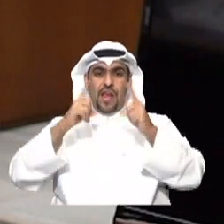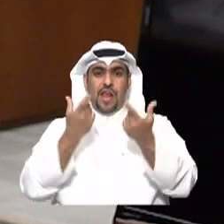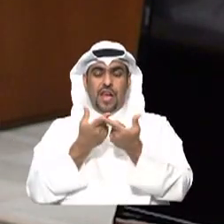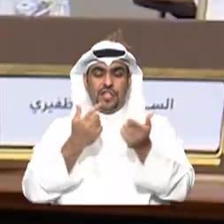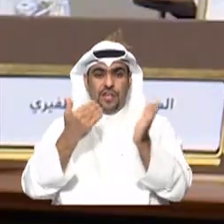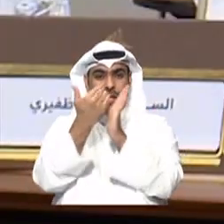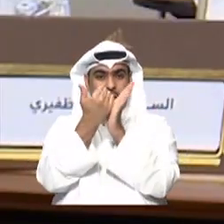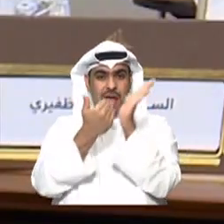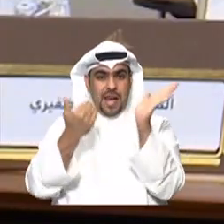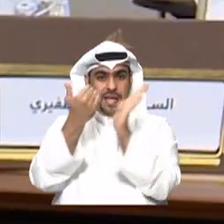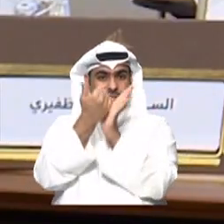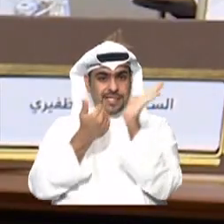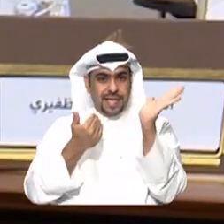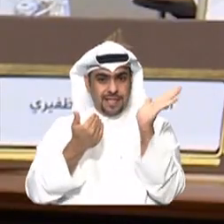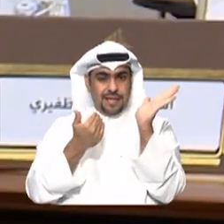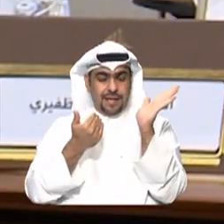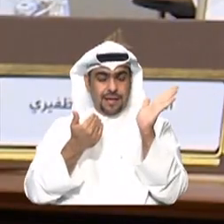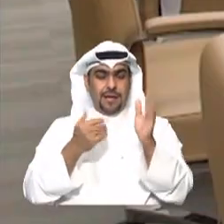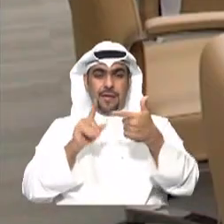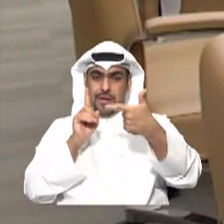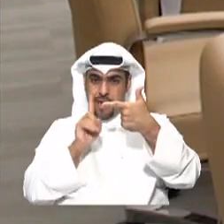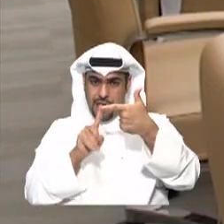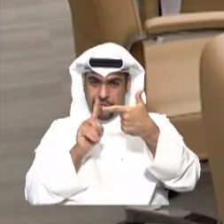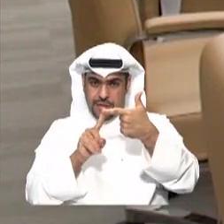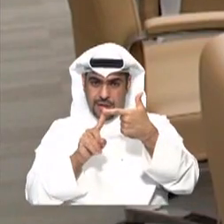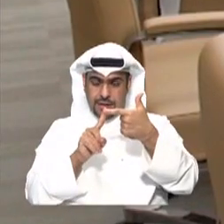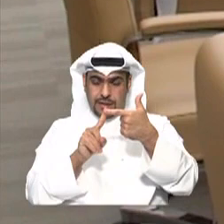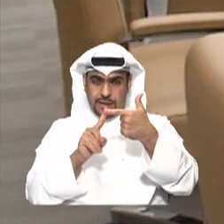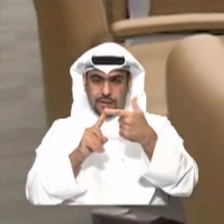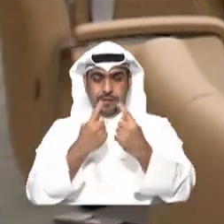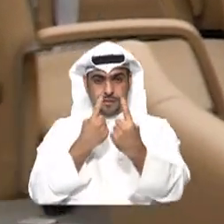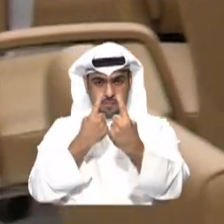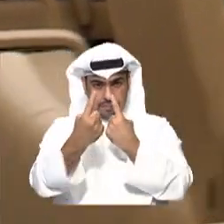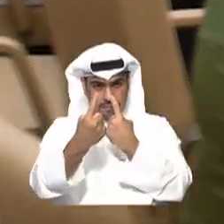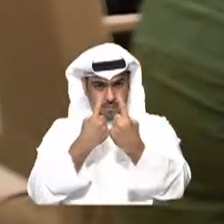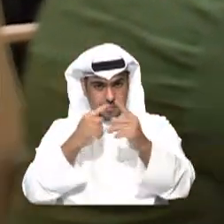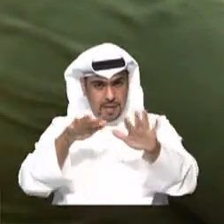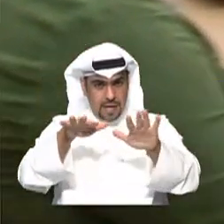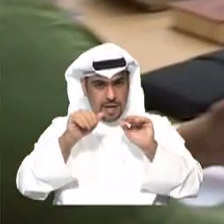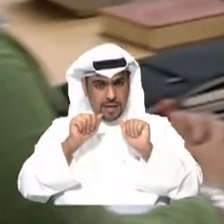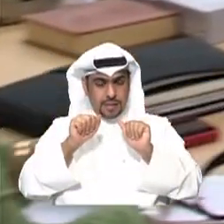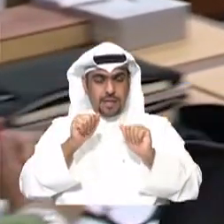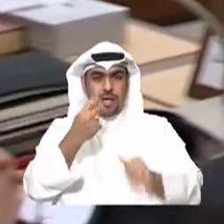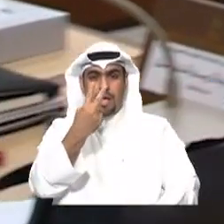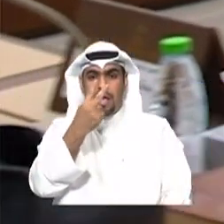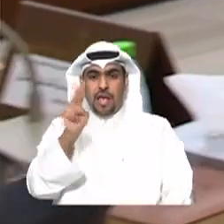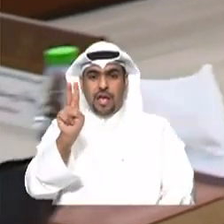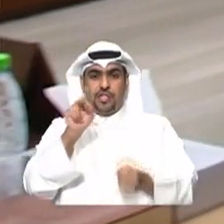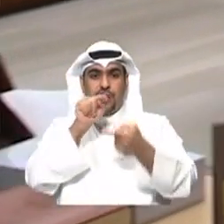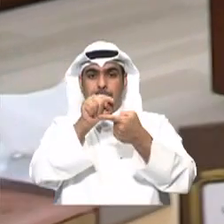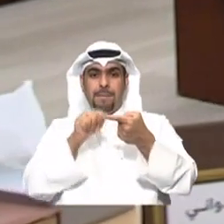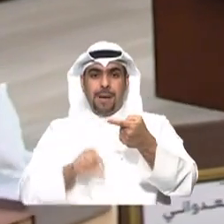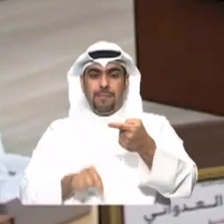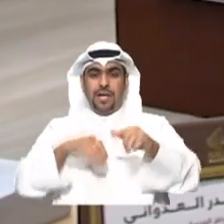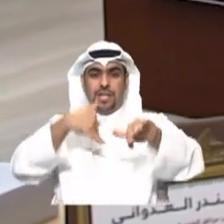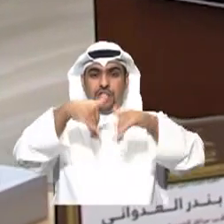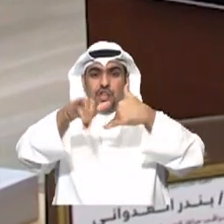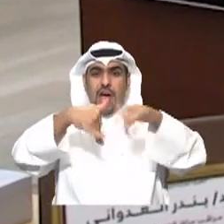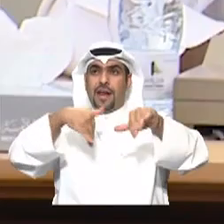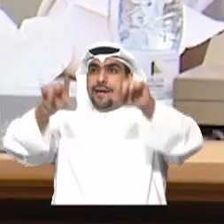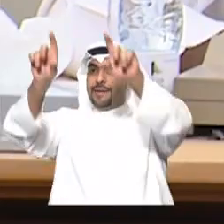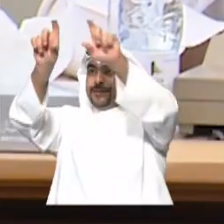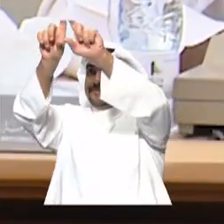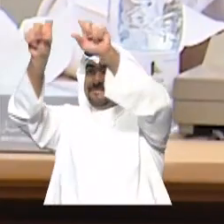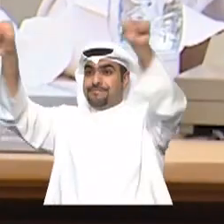البرلمانيه ناقشت ايضا اقتراحات بقوانين بشان تخصيص 20% من اعلانات الشوارع الى المشروعات الصغيره